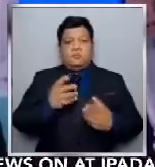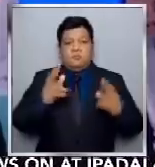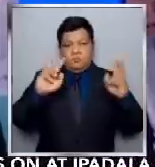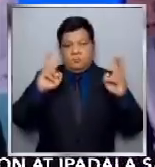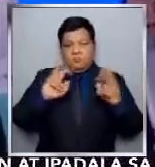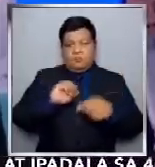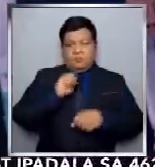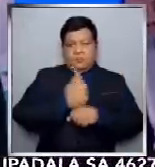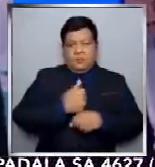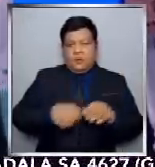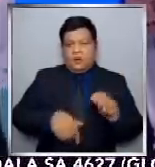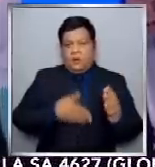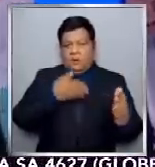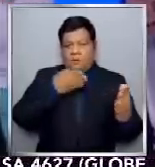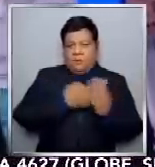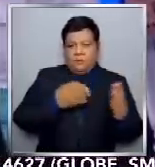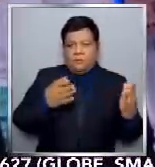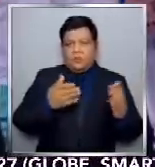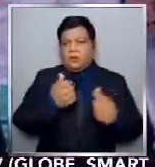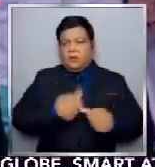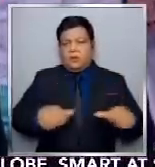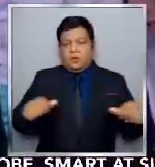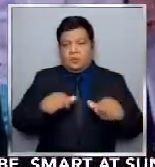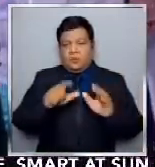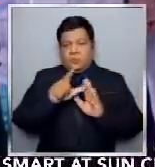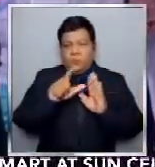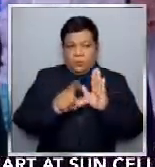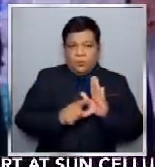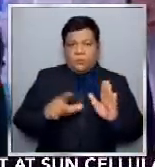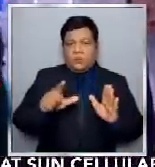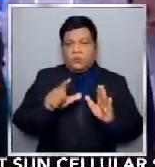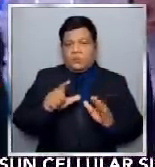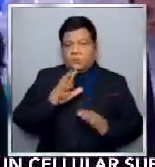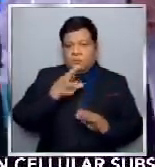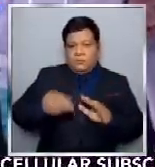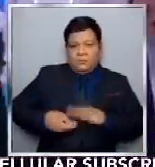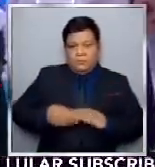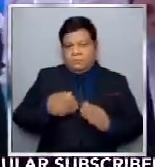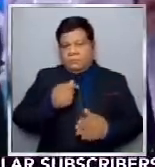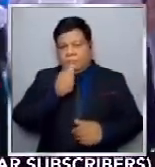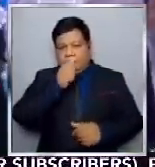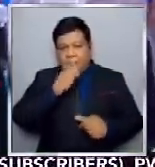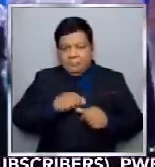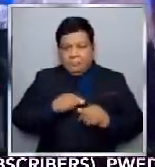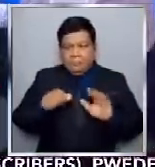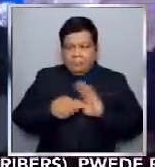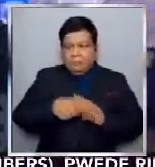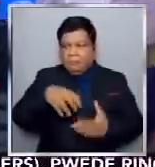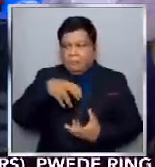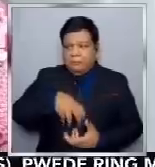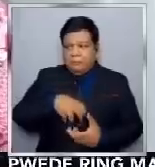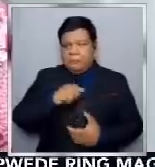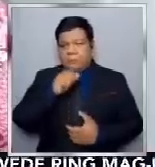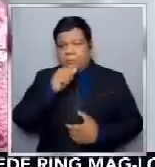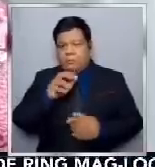magtago ang ilang mga kayamanan ginatago nila dito sa ubang tao. Para di sila mahanta nga na ato na kayo